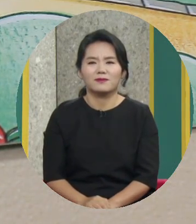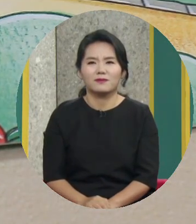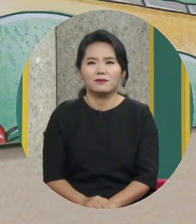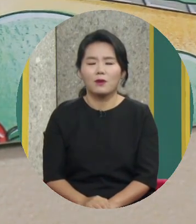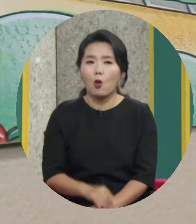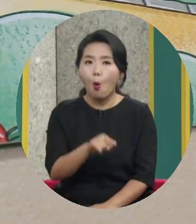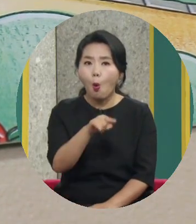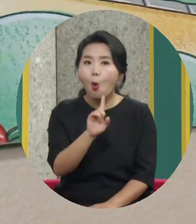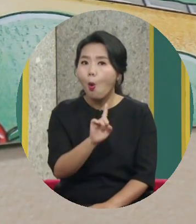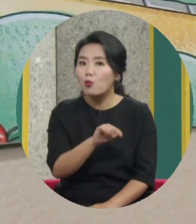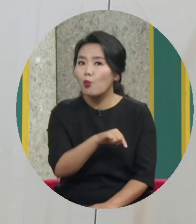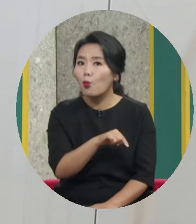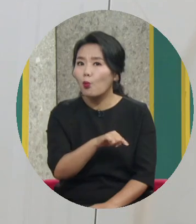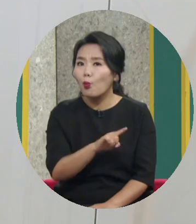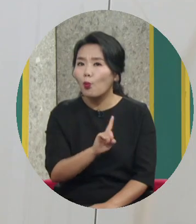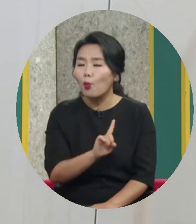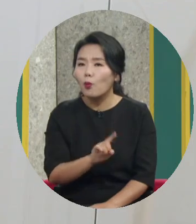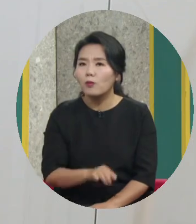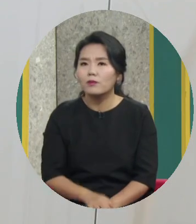어딜까? 여기가?